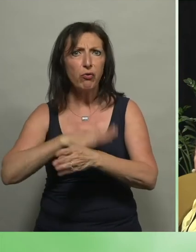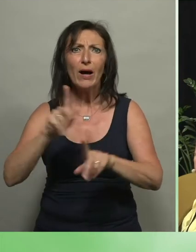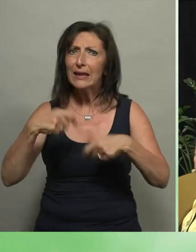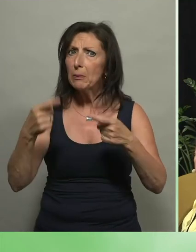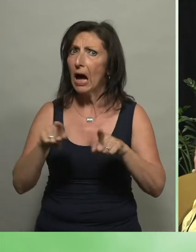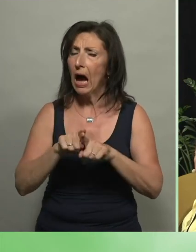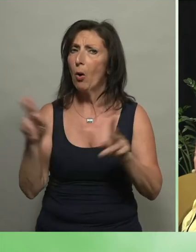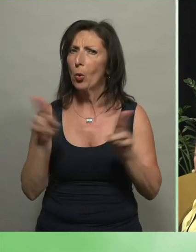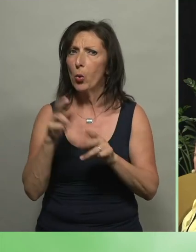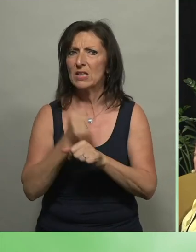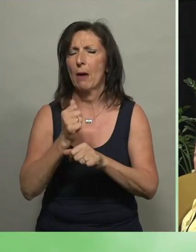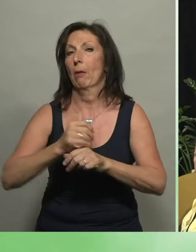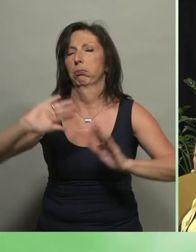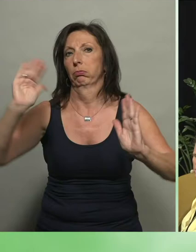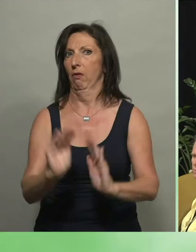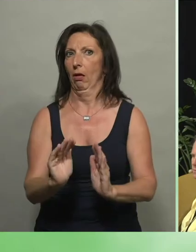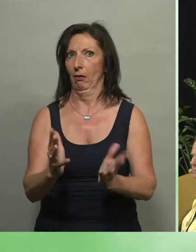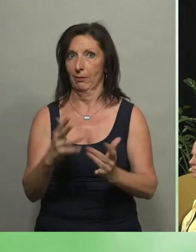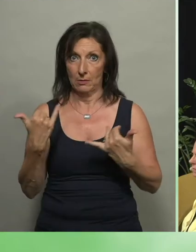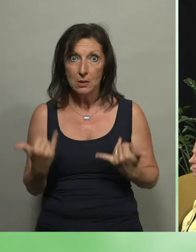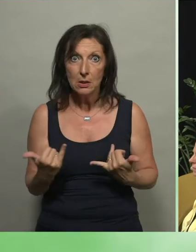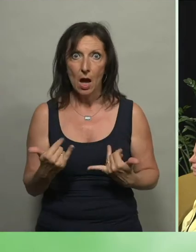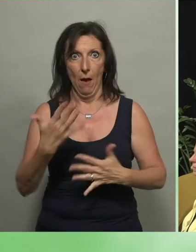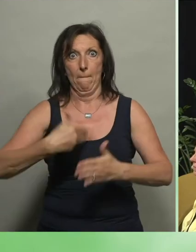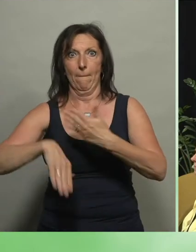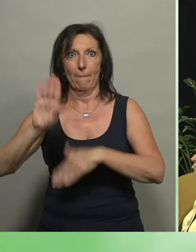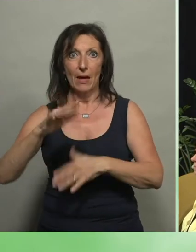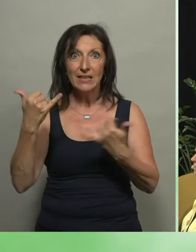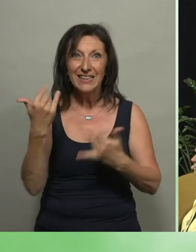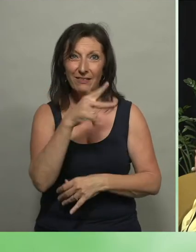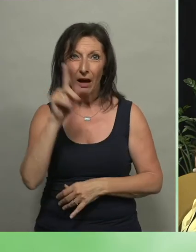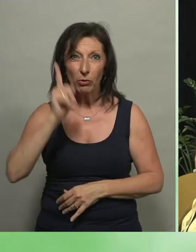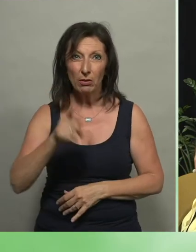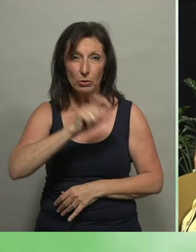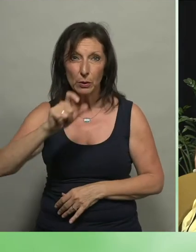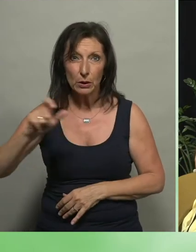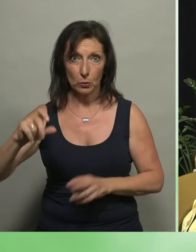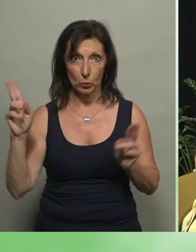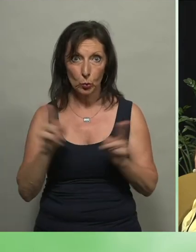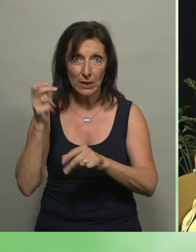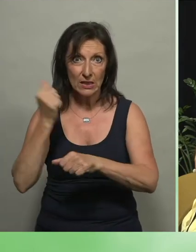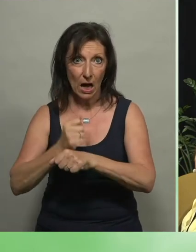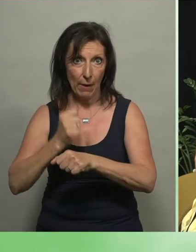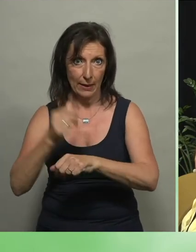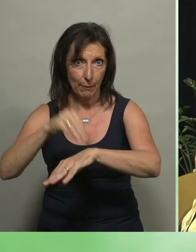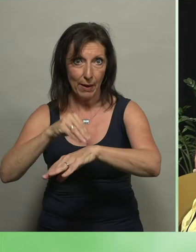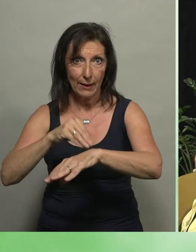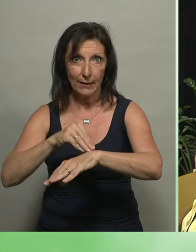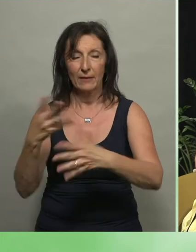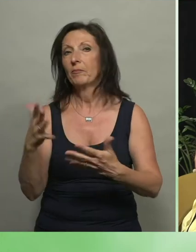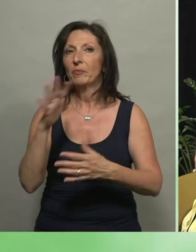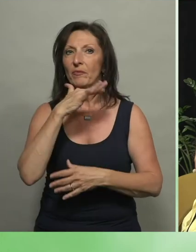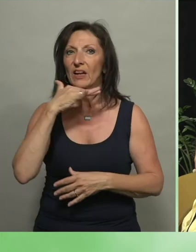natürlich viel, viel weniger ausgeprägt, als wir das jetzt haben. Wir haben im Moment 300.000 Personen für Kurzarbeit vorangemeldet, werden viele